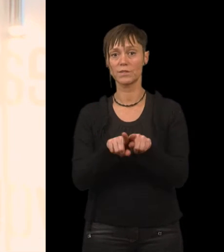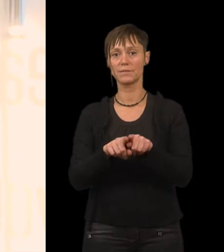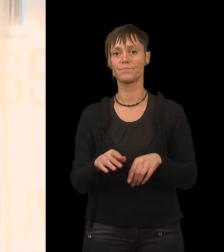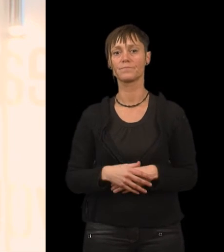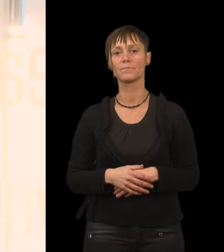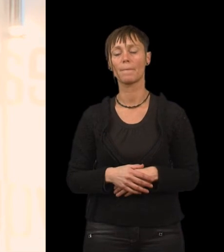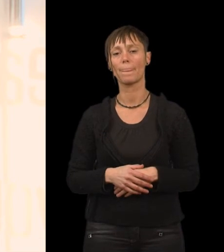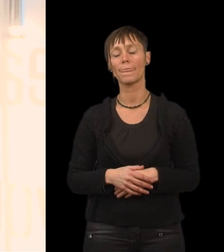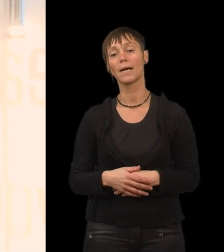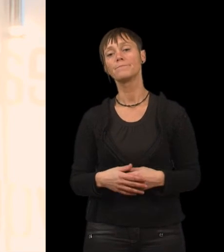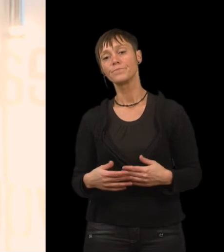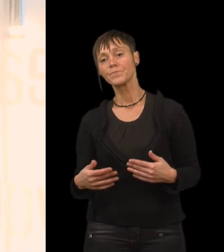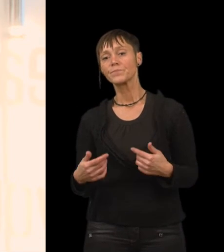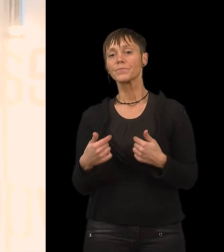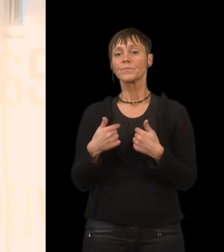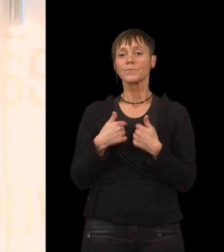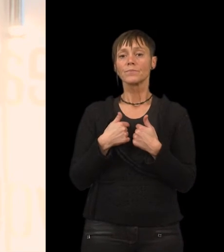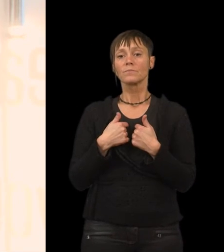handicaps.